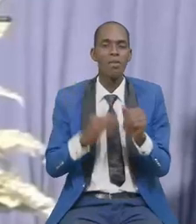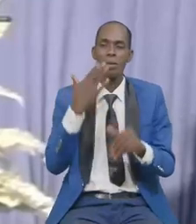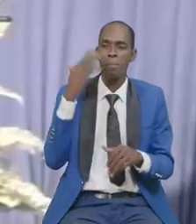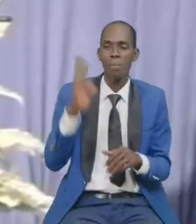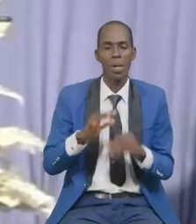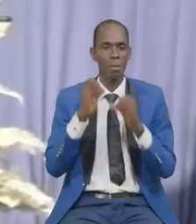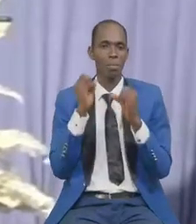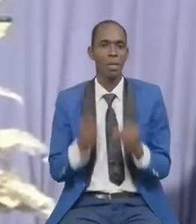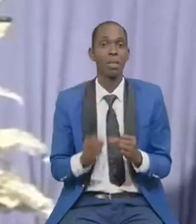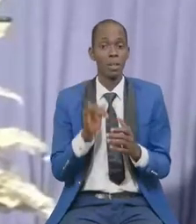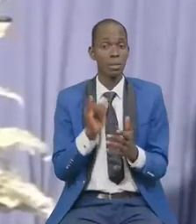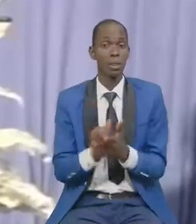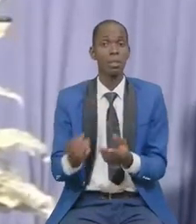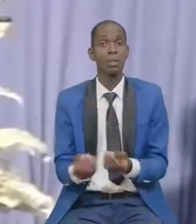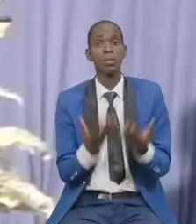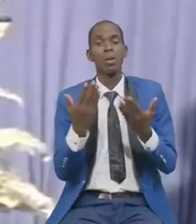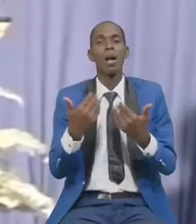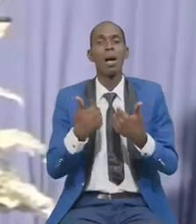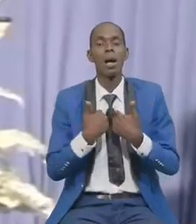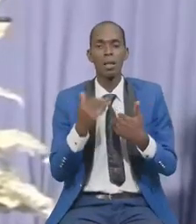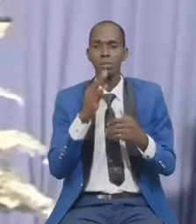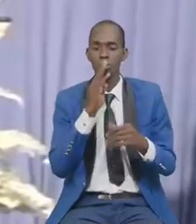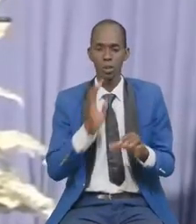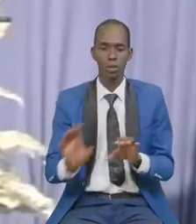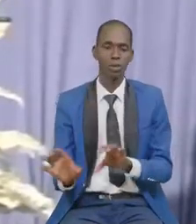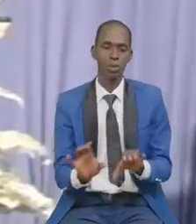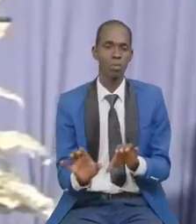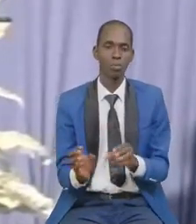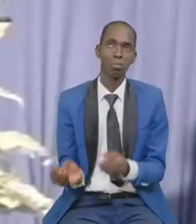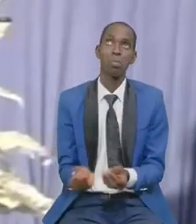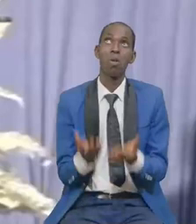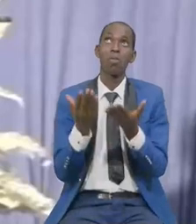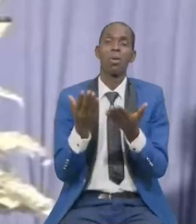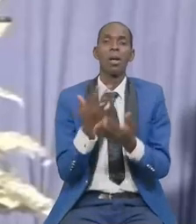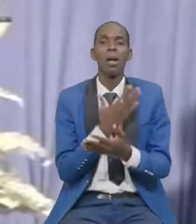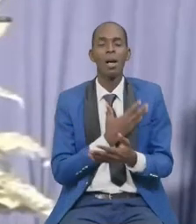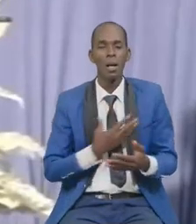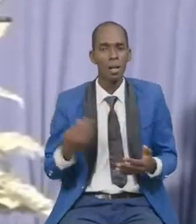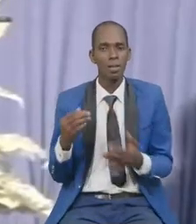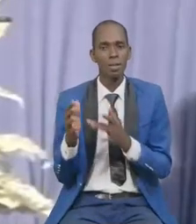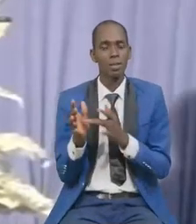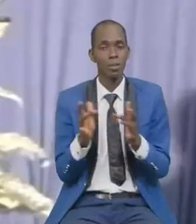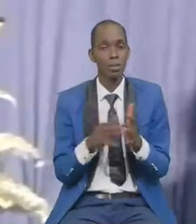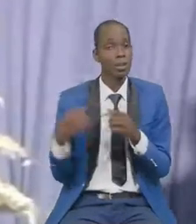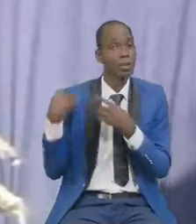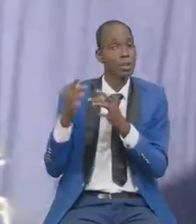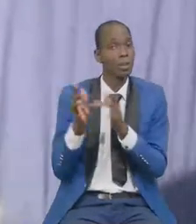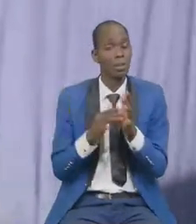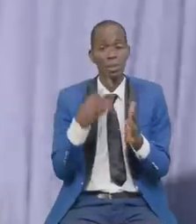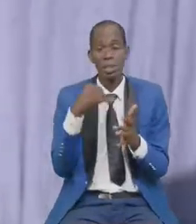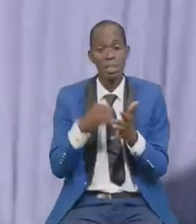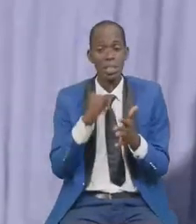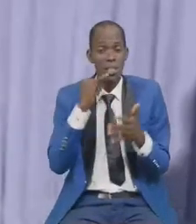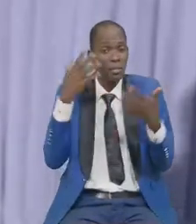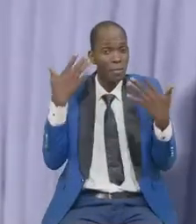ce sacrifice a été offert. Et Jésus-Christ a dit, tout est accompli. Pas aujourd'hui, il y a la